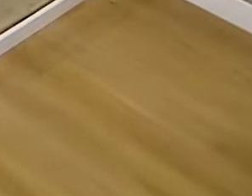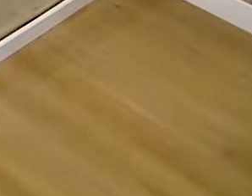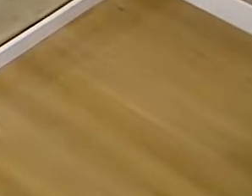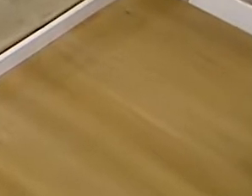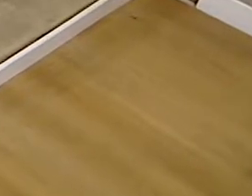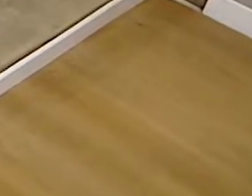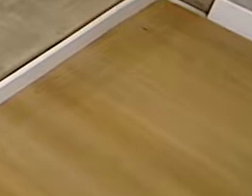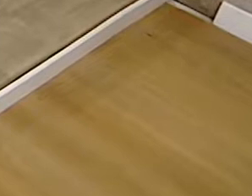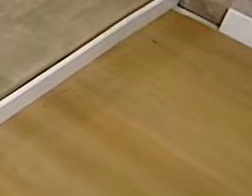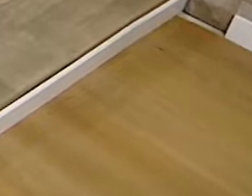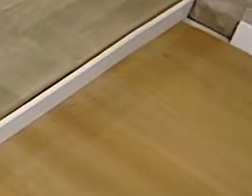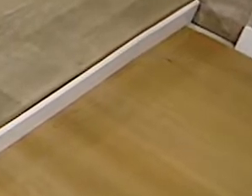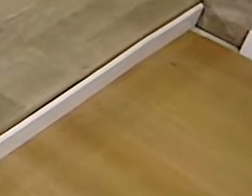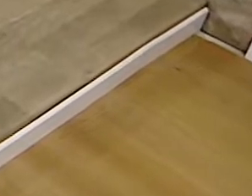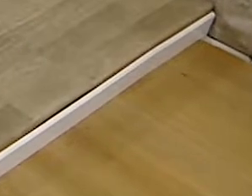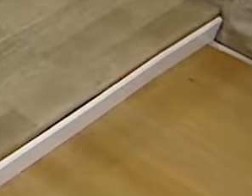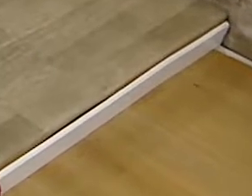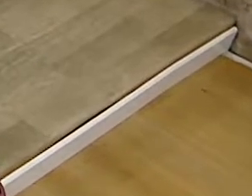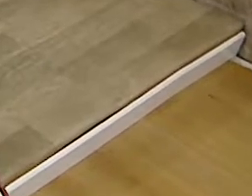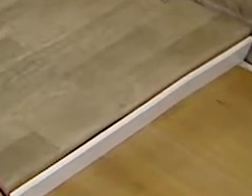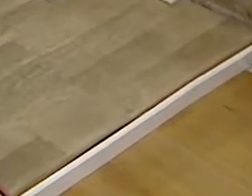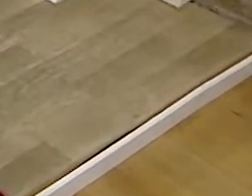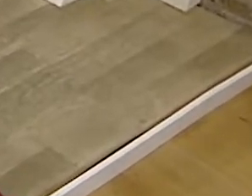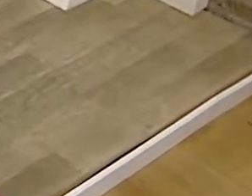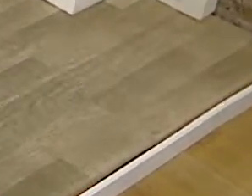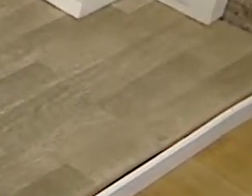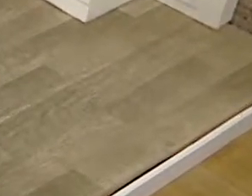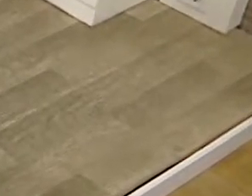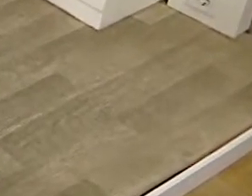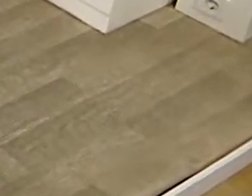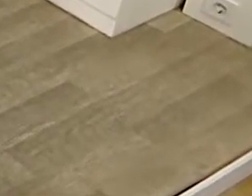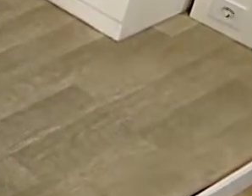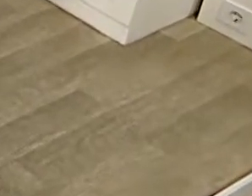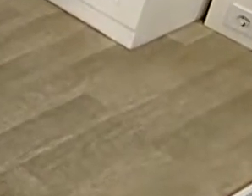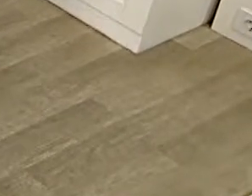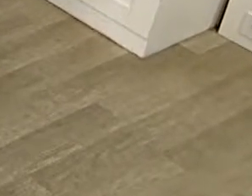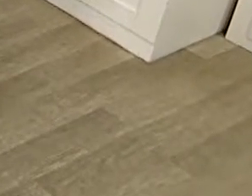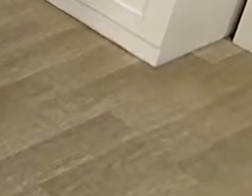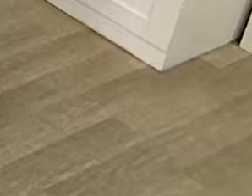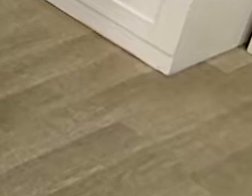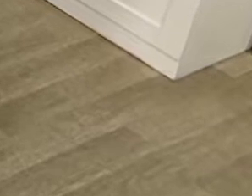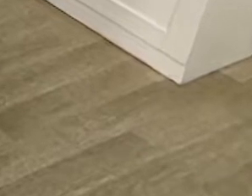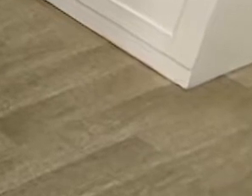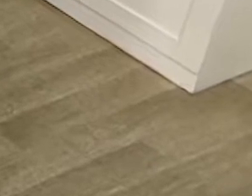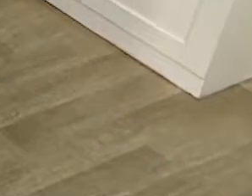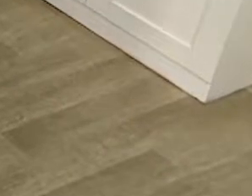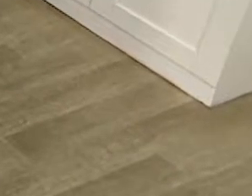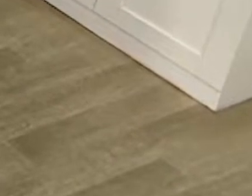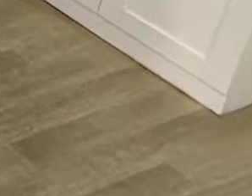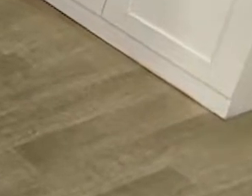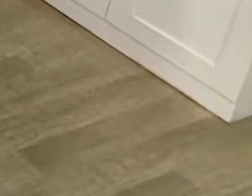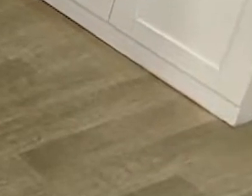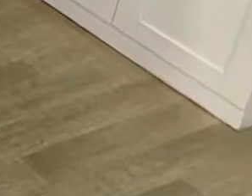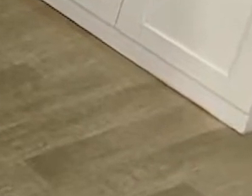Yeniden merhabalar efendim. Muhtelif İşler köşemizdeyiz. Muhterem Hanım bizimle. Hoş geldiniz. Hoş buldum. Nasılsınız? İyi misiniz? İyiyim bin şükür.